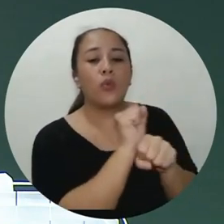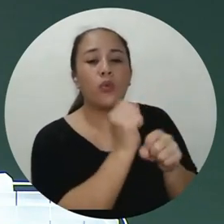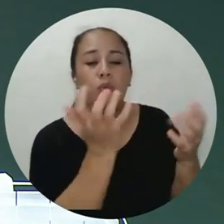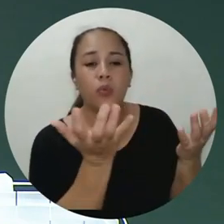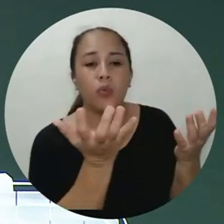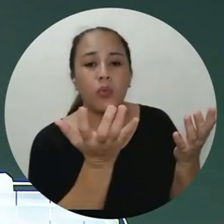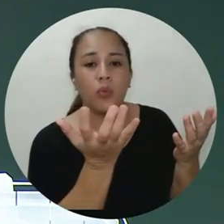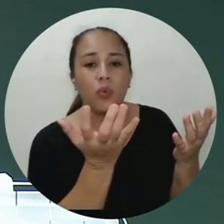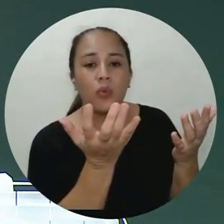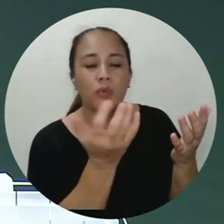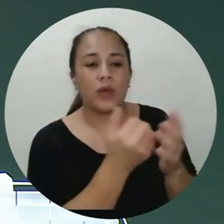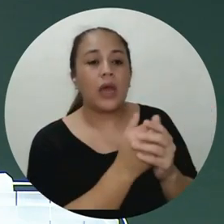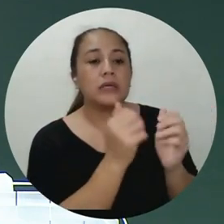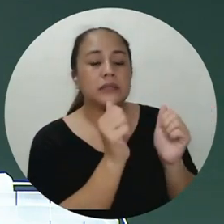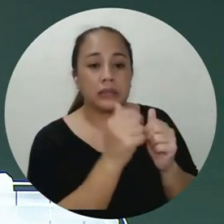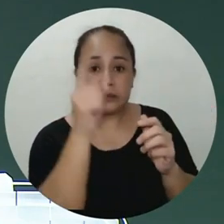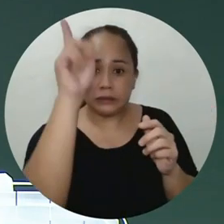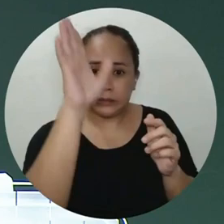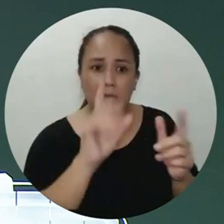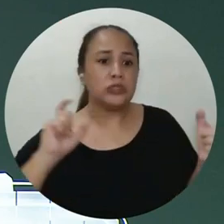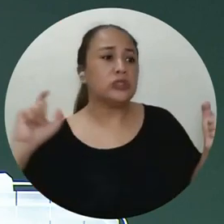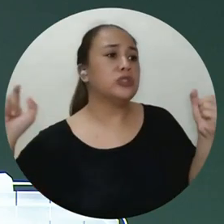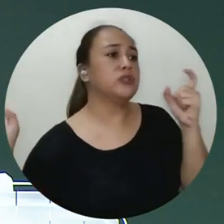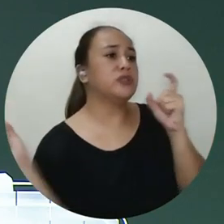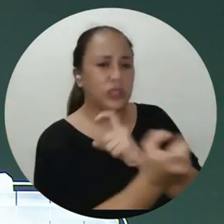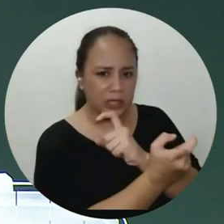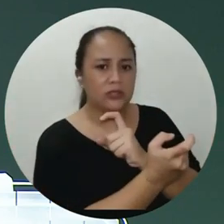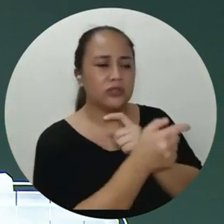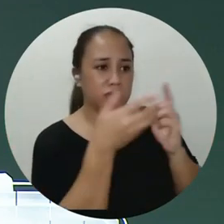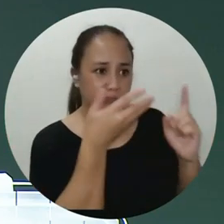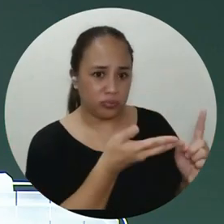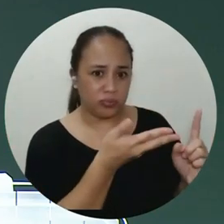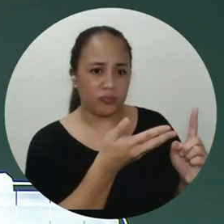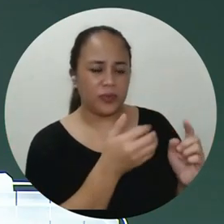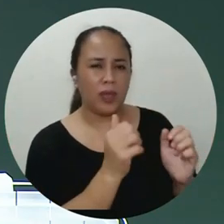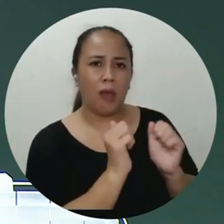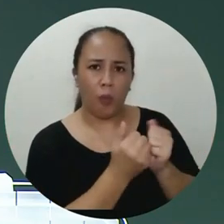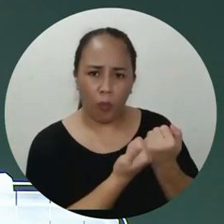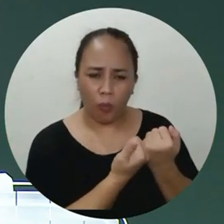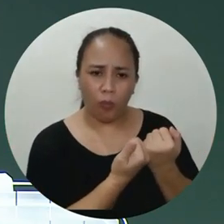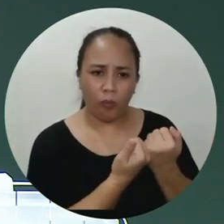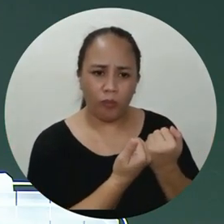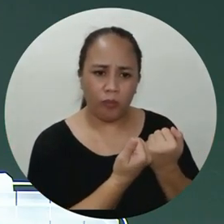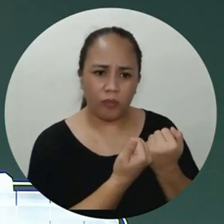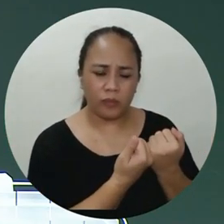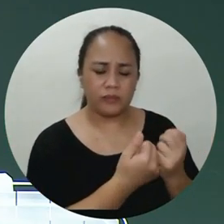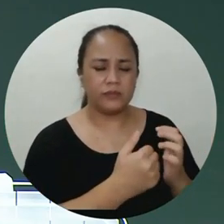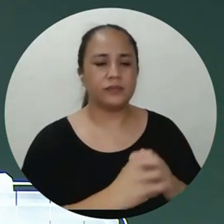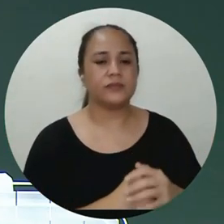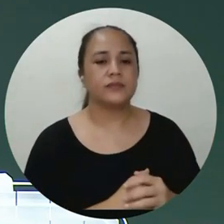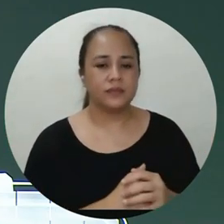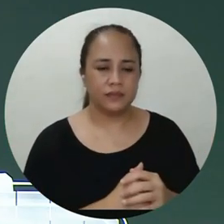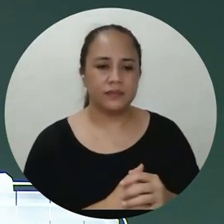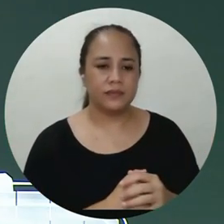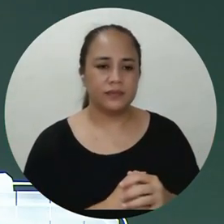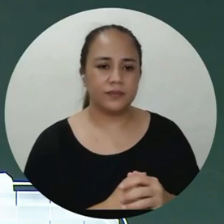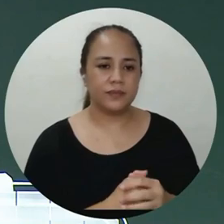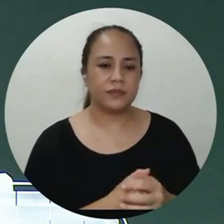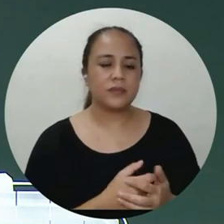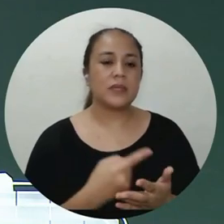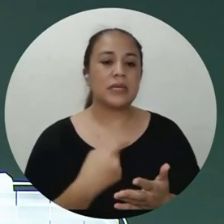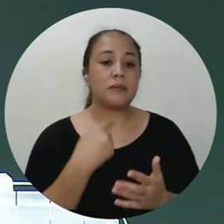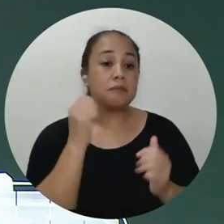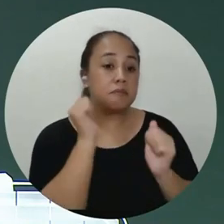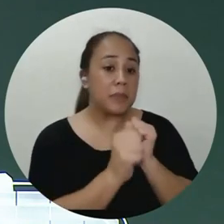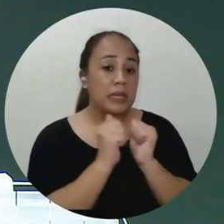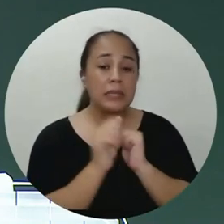거예요, 그냥. And that's what God changed. 이게 뭐예요? What is this? 모든 사건 환경을 하나님 시각으로 본 거예요. And this means that David